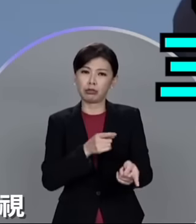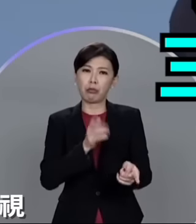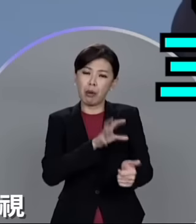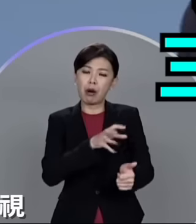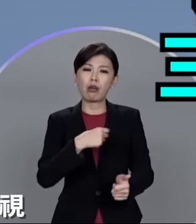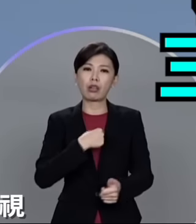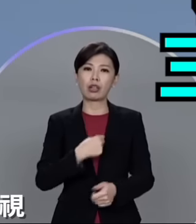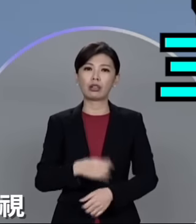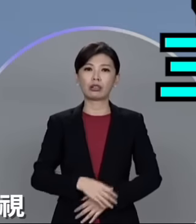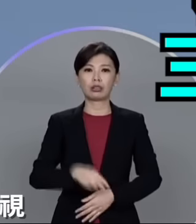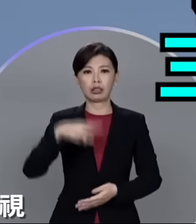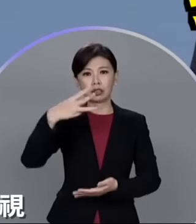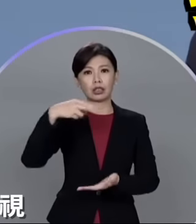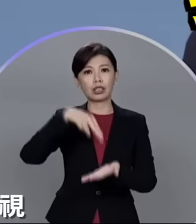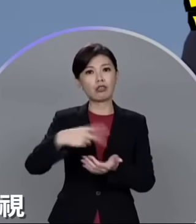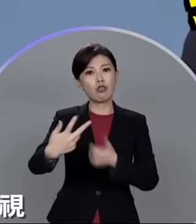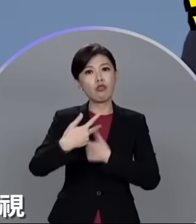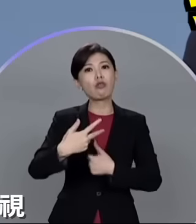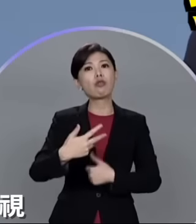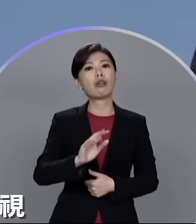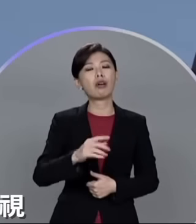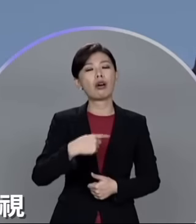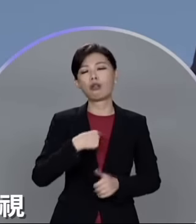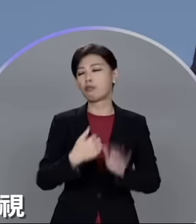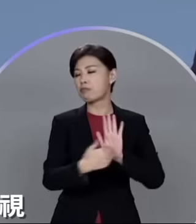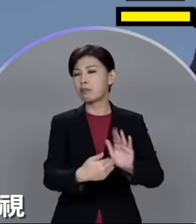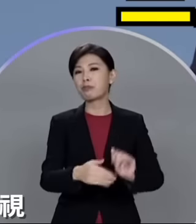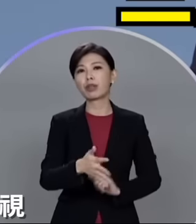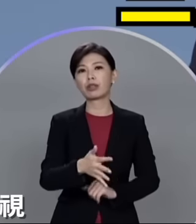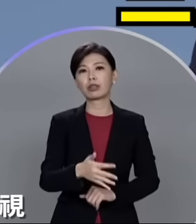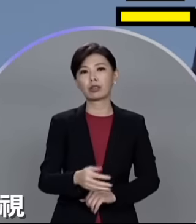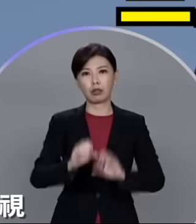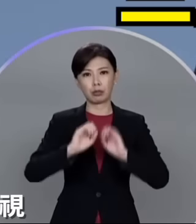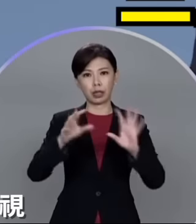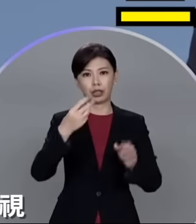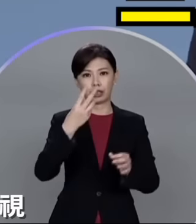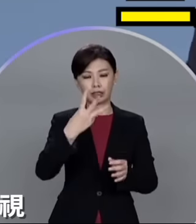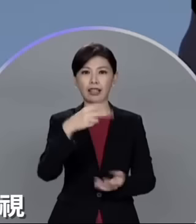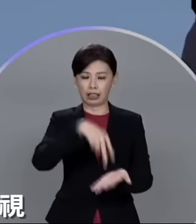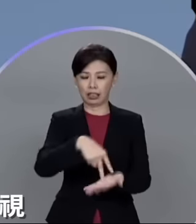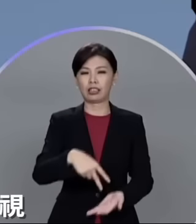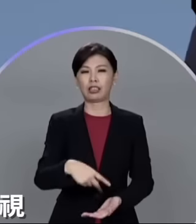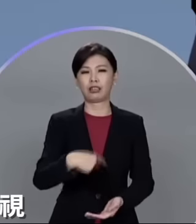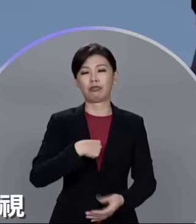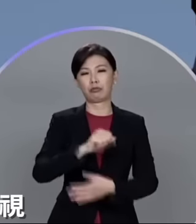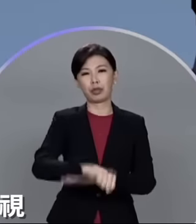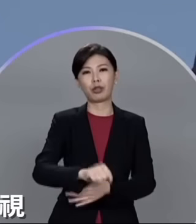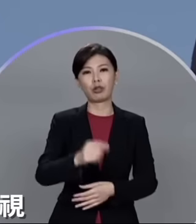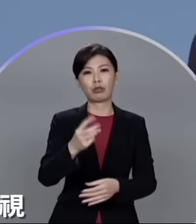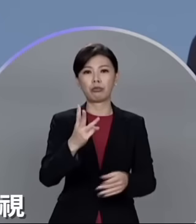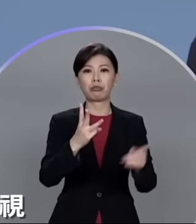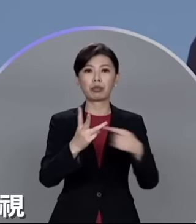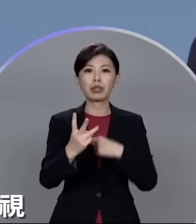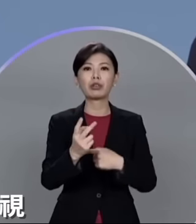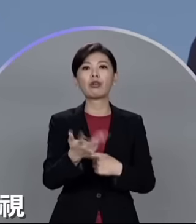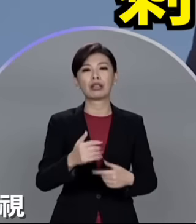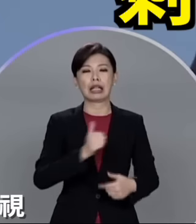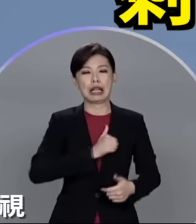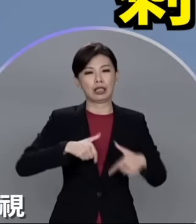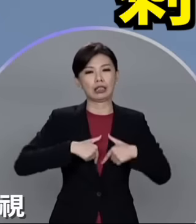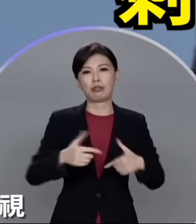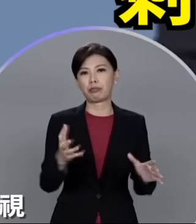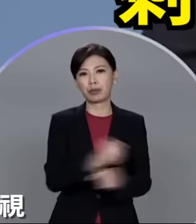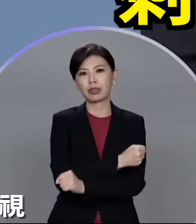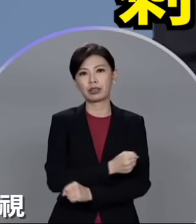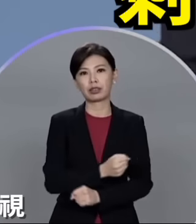我不接受三立电视台的采访？我说你改个名字，我这里呼吁三立电视台改成两立。为什么少一立？因为没有良心。